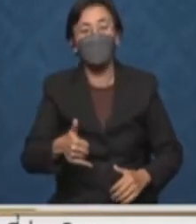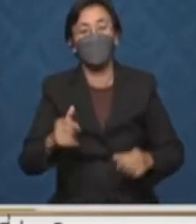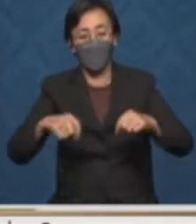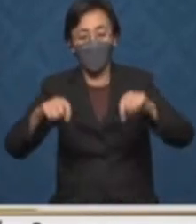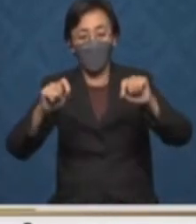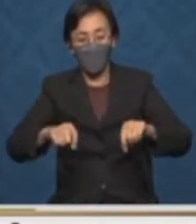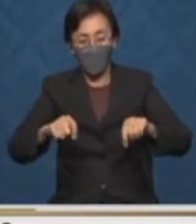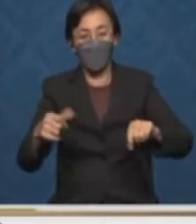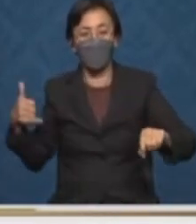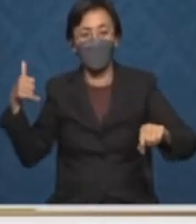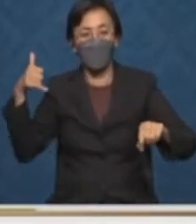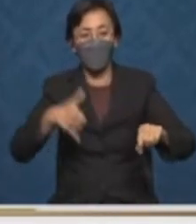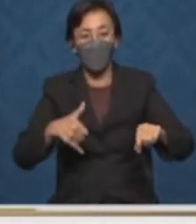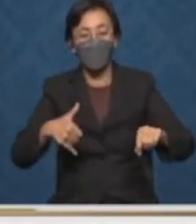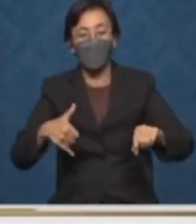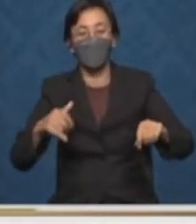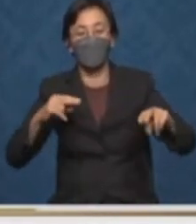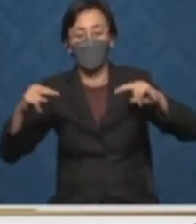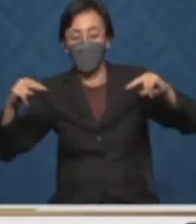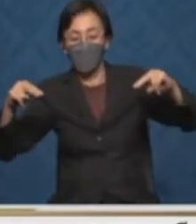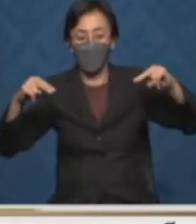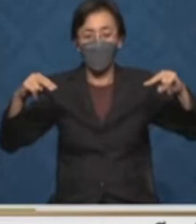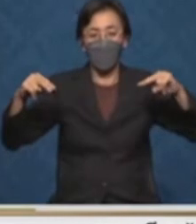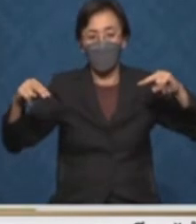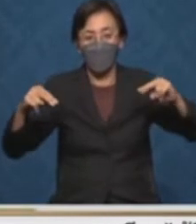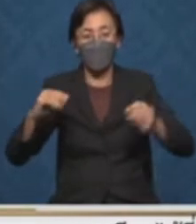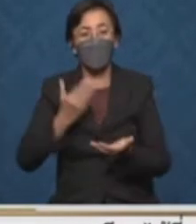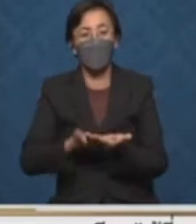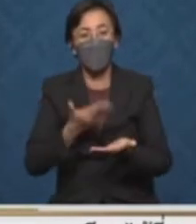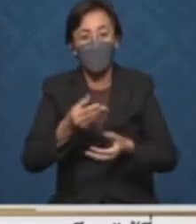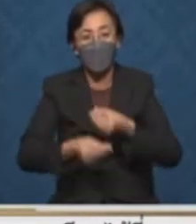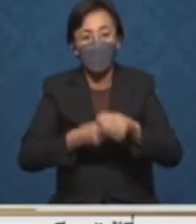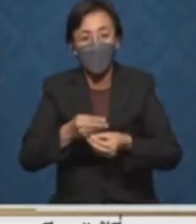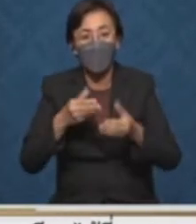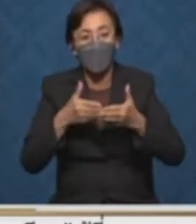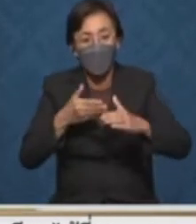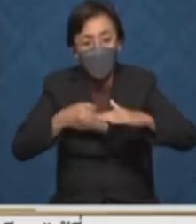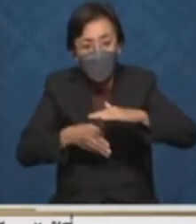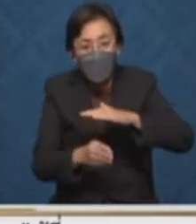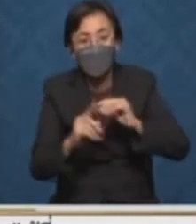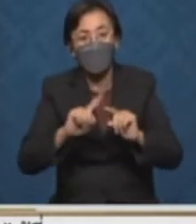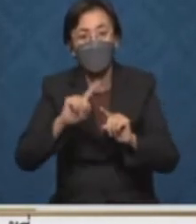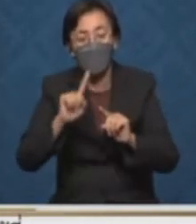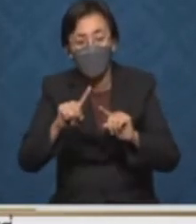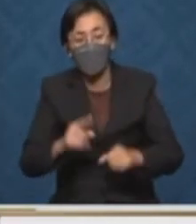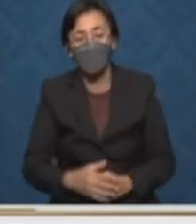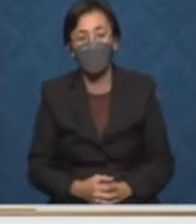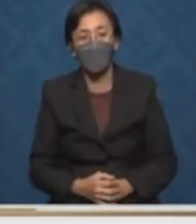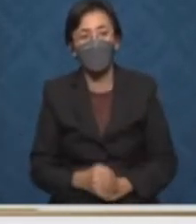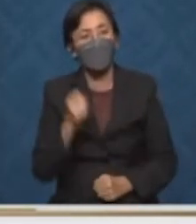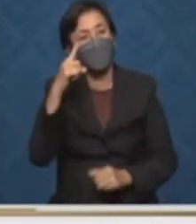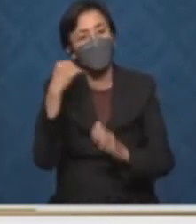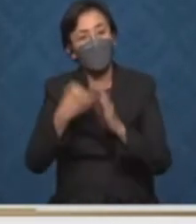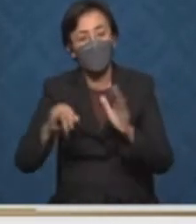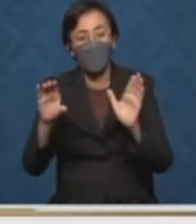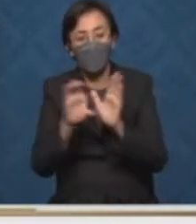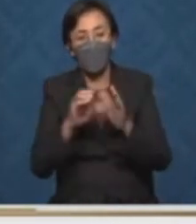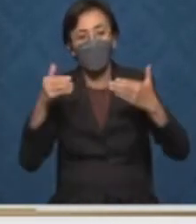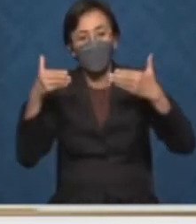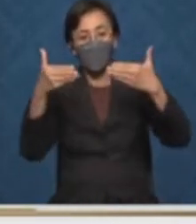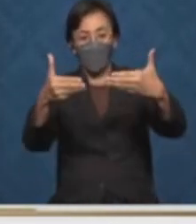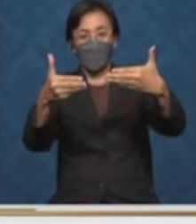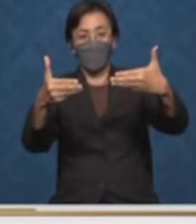ามจัดซื้อในสัญญาซื้อขายเรือดำน้ำลำที่1ครับภาพทั้ง2ภาพท่านประธ